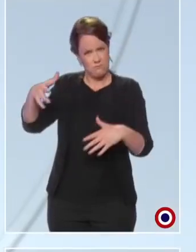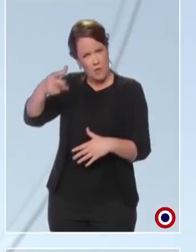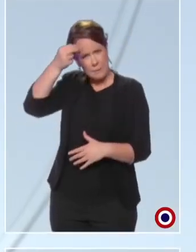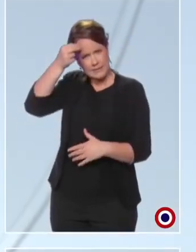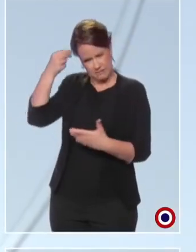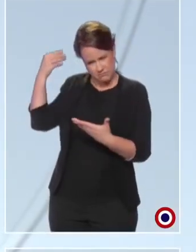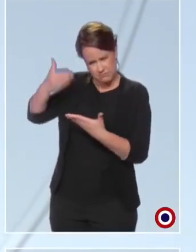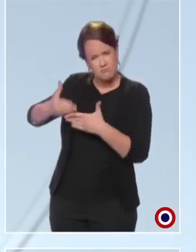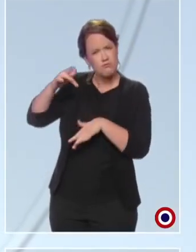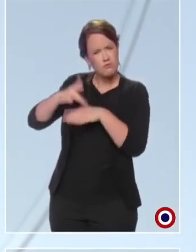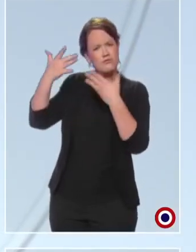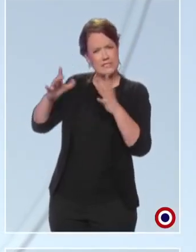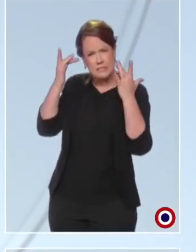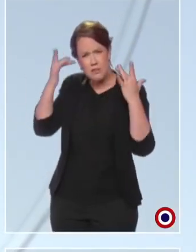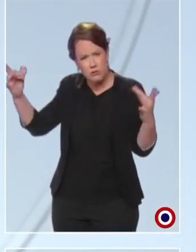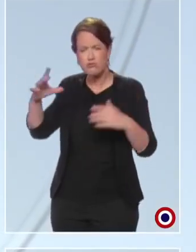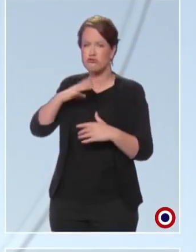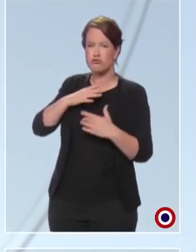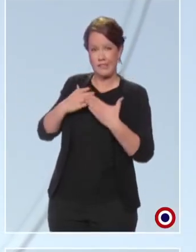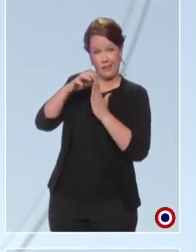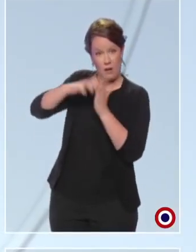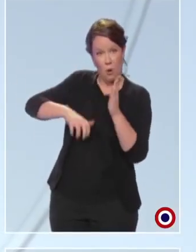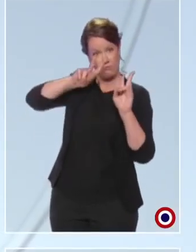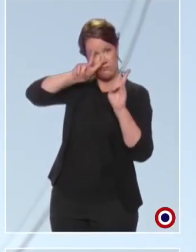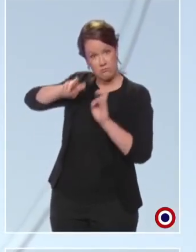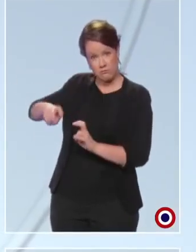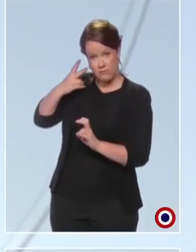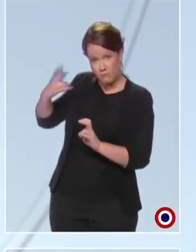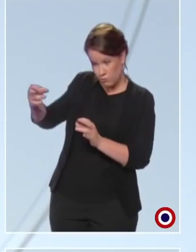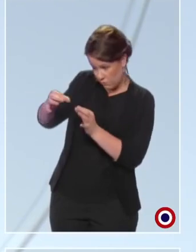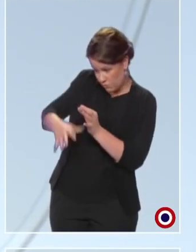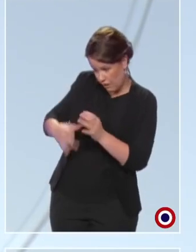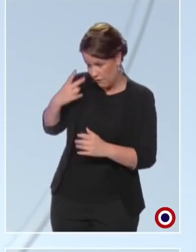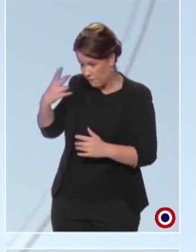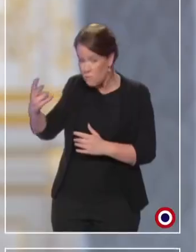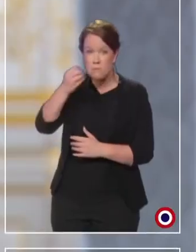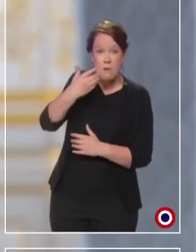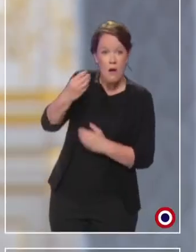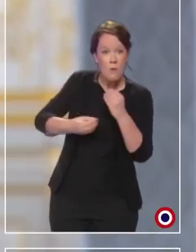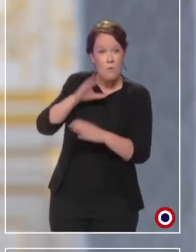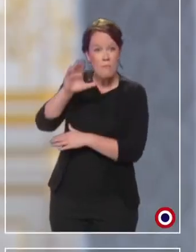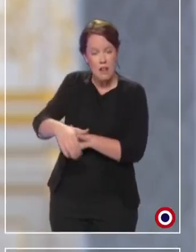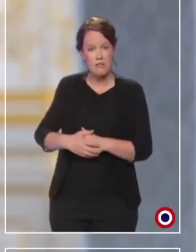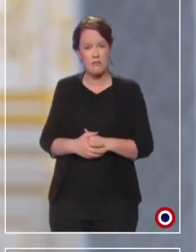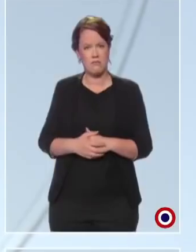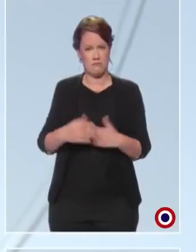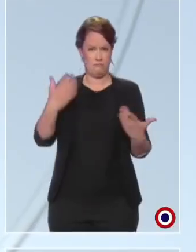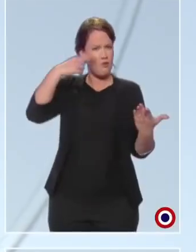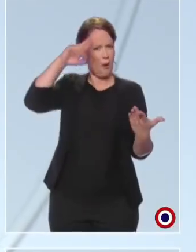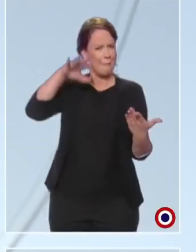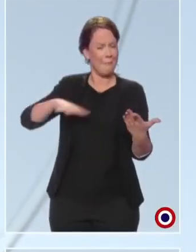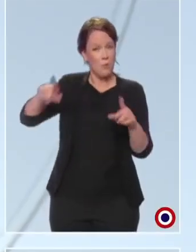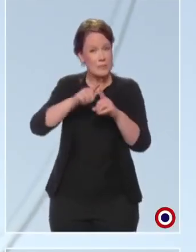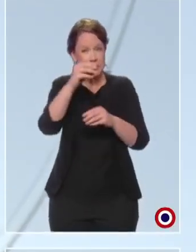l'analyse de ce qu'on a bien fait moins bien fait mais qui a frappé toute l'europe le monde entier même nous avons eues durant cette première